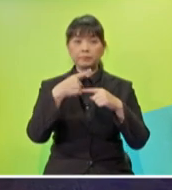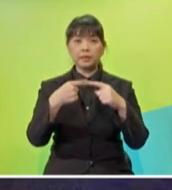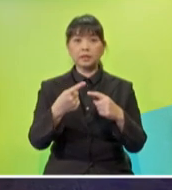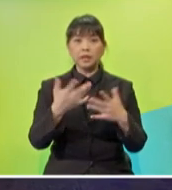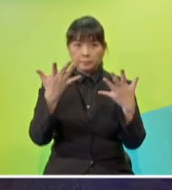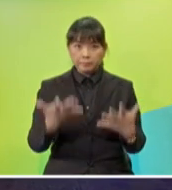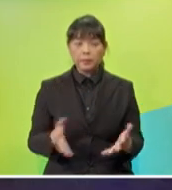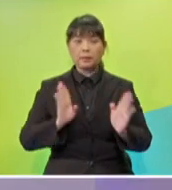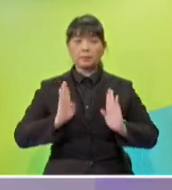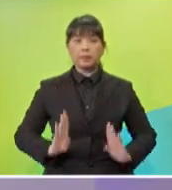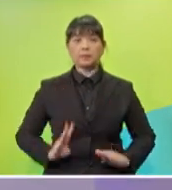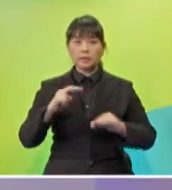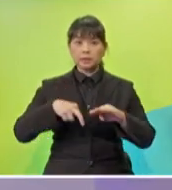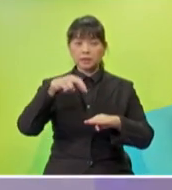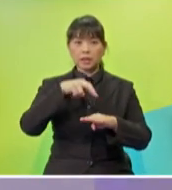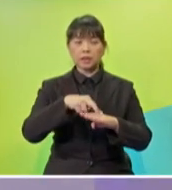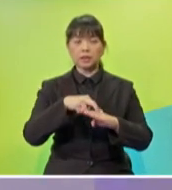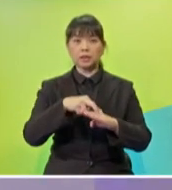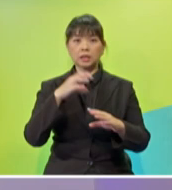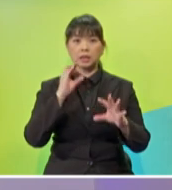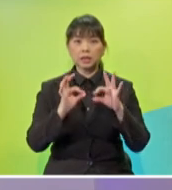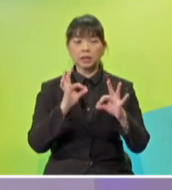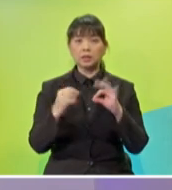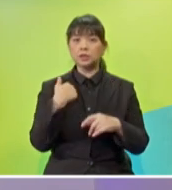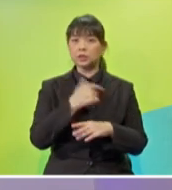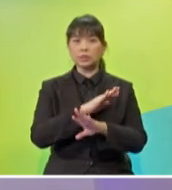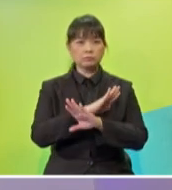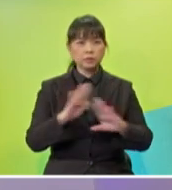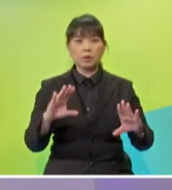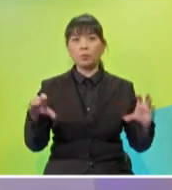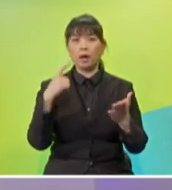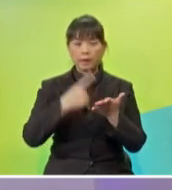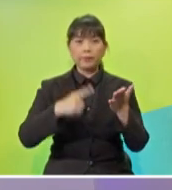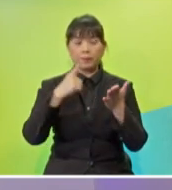kita tidak langsung membuat apel-apel senaman